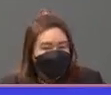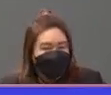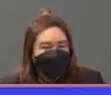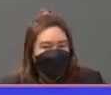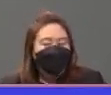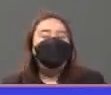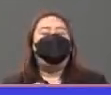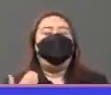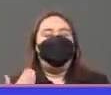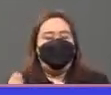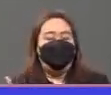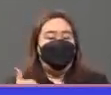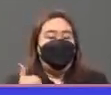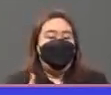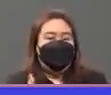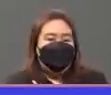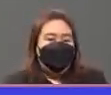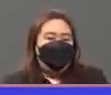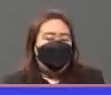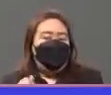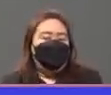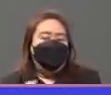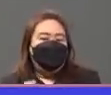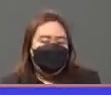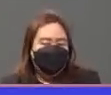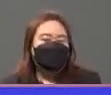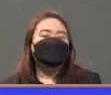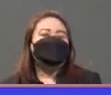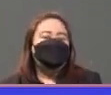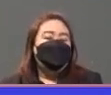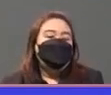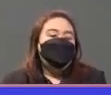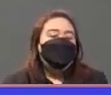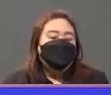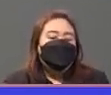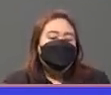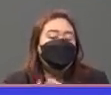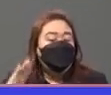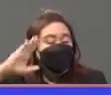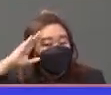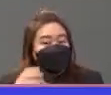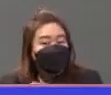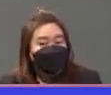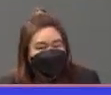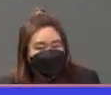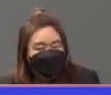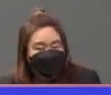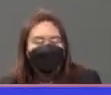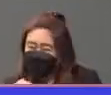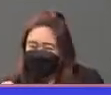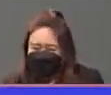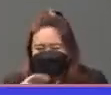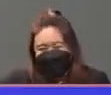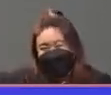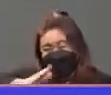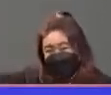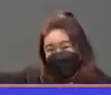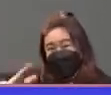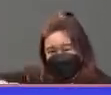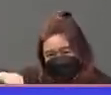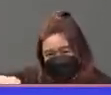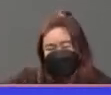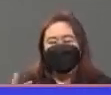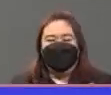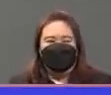คะนองคลื่นสูง 2-3เมตรชาวเรือในบริเวณดังกล่าวเดินเรือด้วยความระมัดระวังและหลีกเลี่ยงการเดินเรือบริเวณที่มี